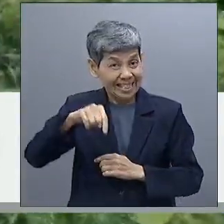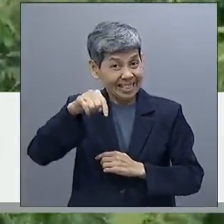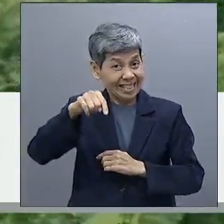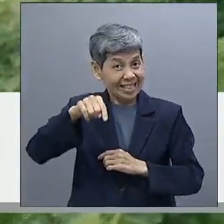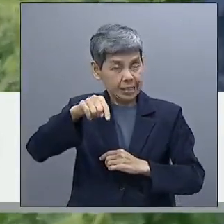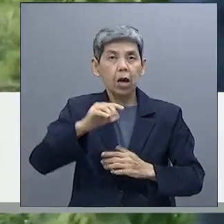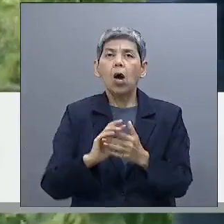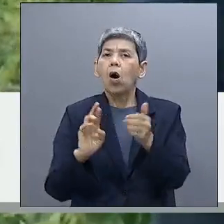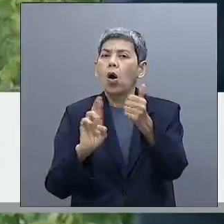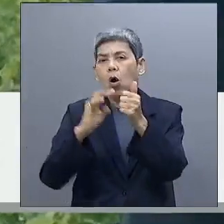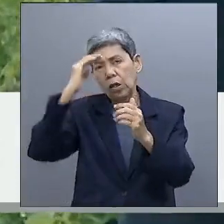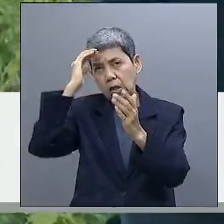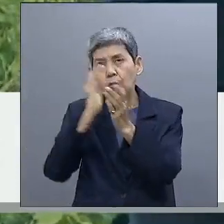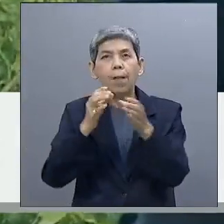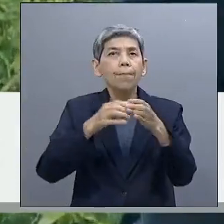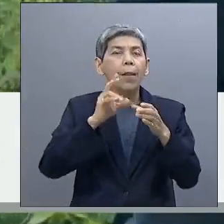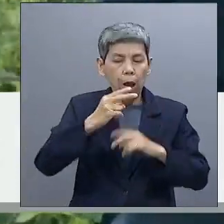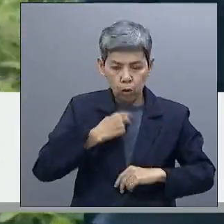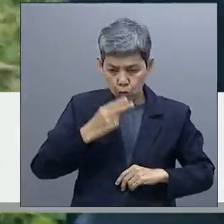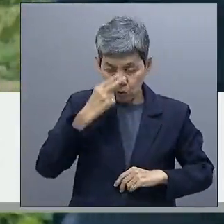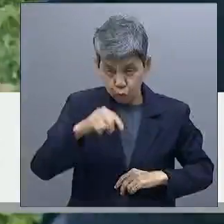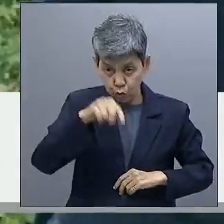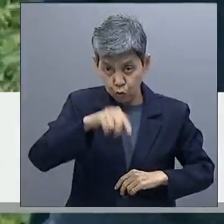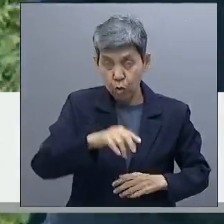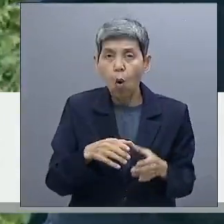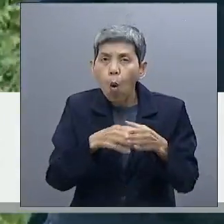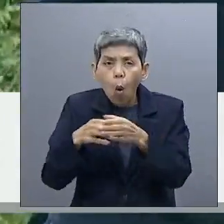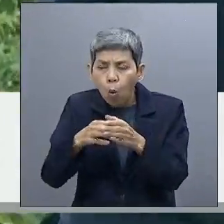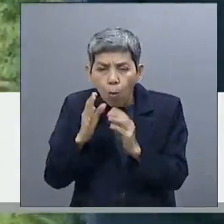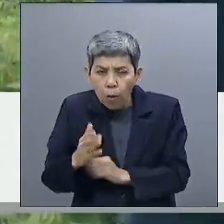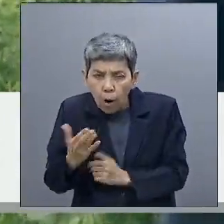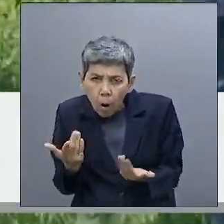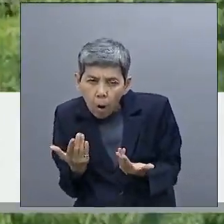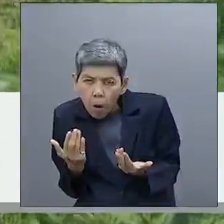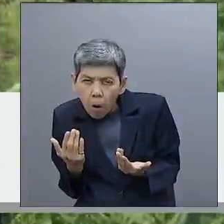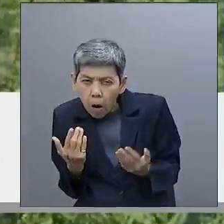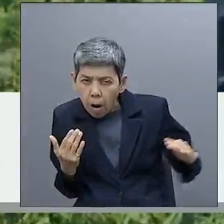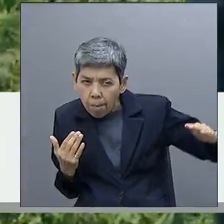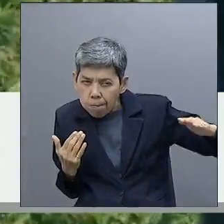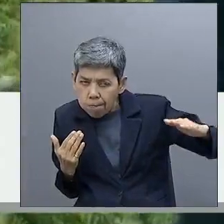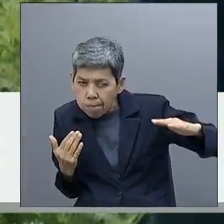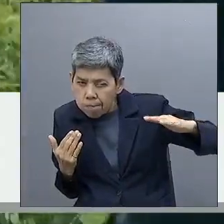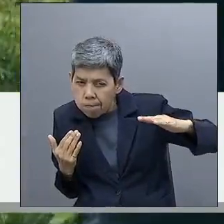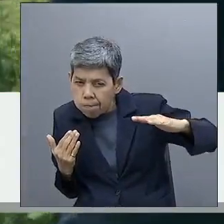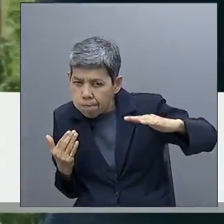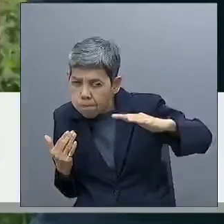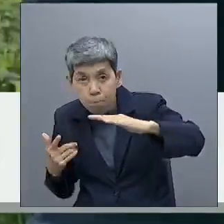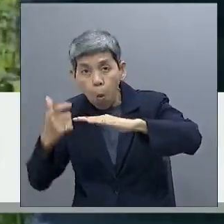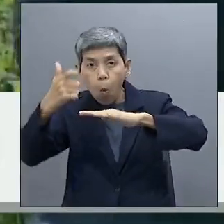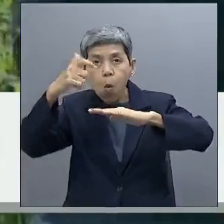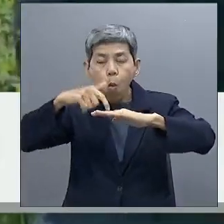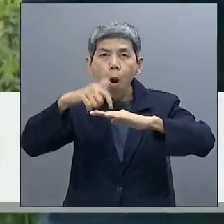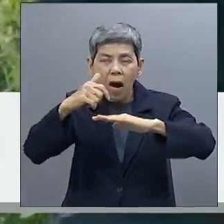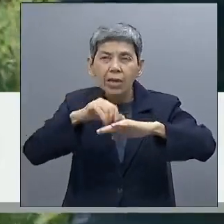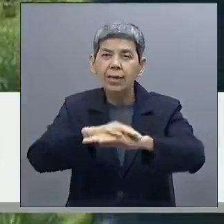รองผู้บัญชาการตำรวจภูธรภาค 8ไปตรวจสอบก็คือจุดที่กลุ่มมือปืนดักซุ่มรอรถขนส่งนมแล้วก็ลงมือก่อเหตุคือ